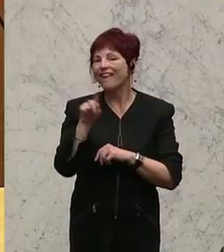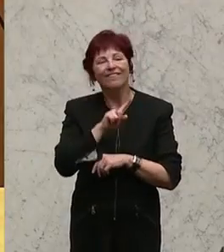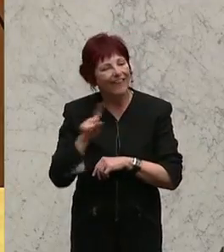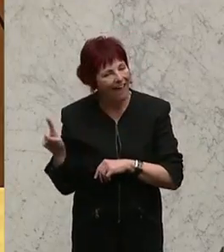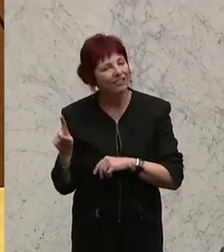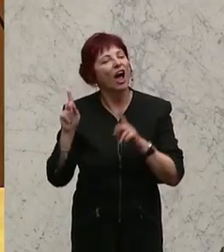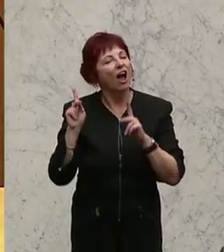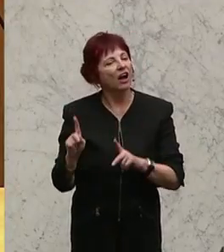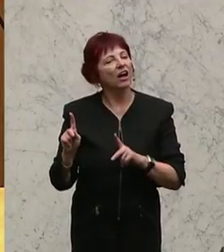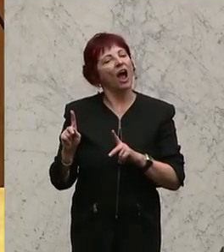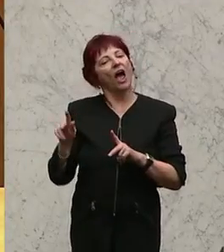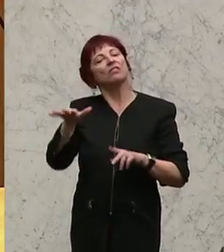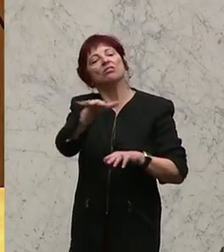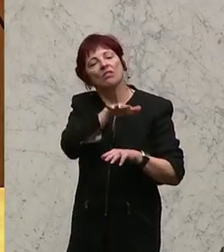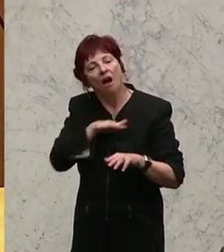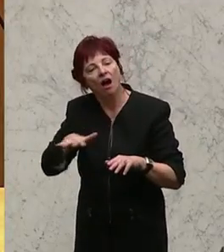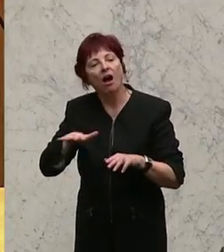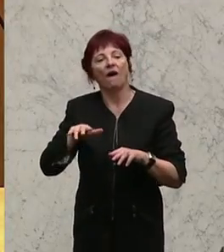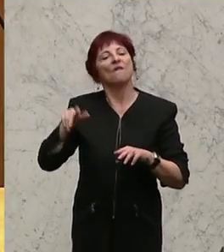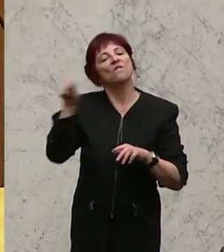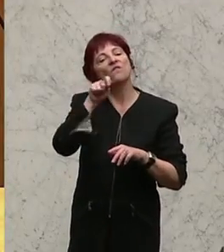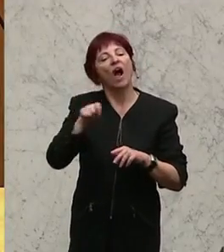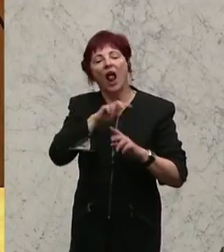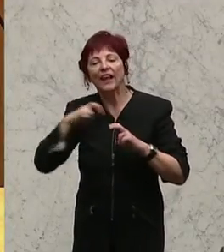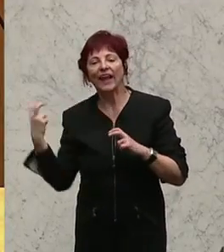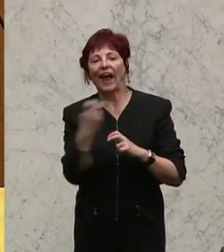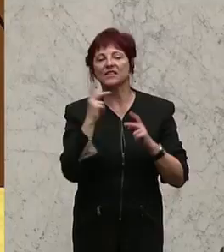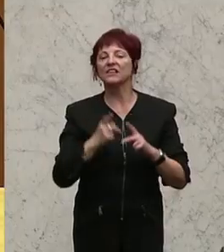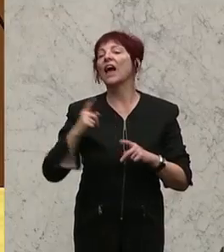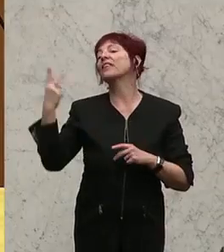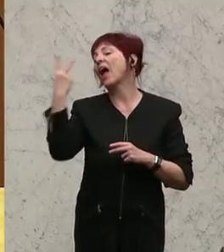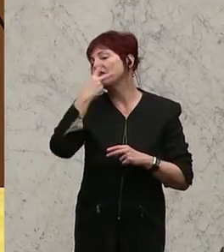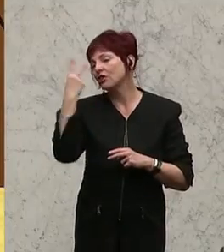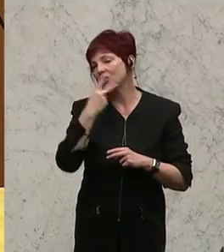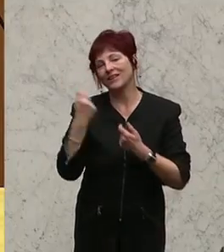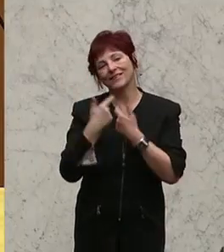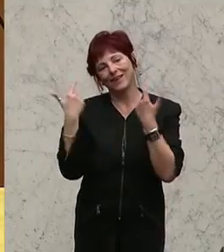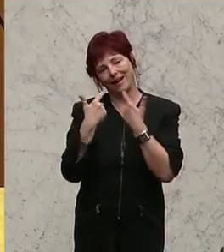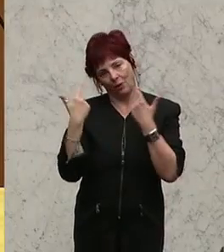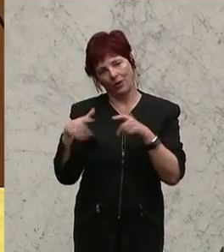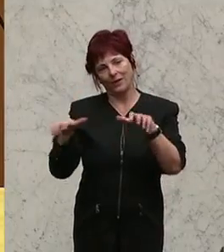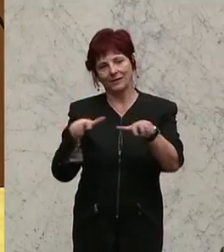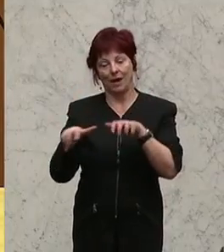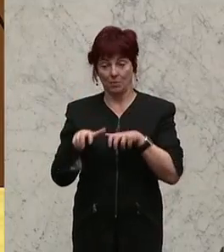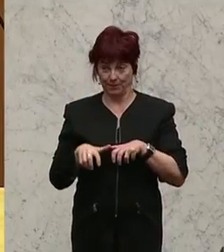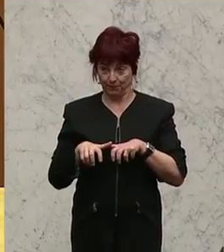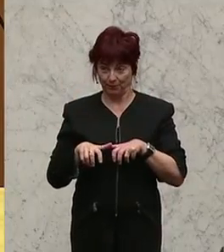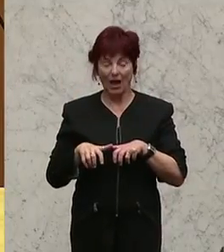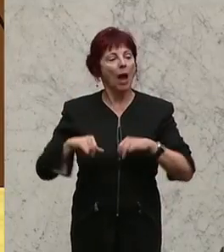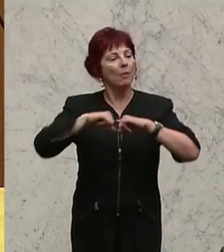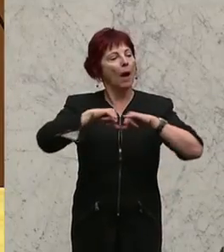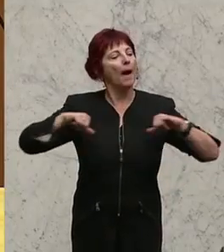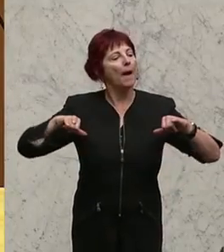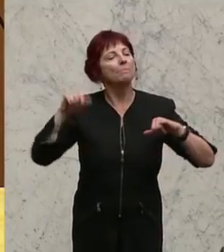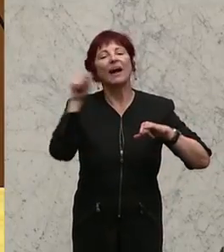eine Zustimmungserklärung sammeln kann. Aber die Briefwahlprobleme wurden angesprochen und dargestellt vom Kollegen Stefan,